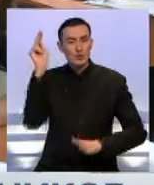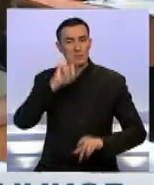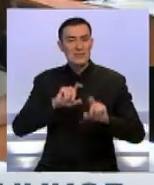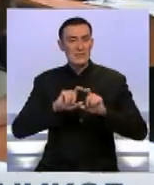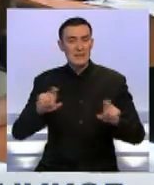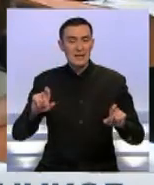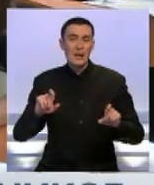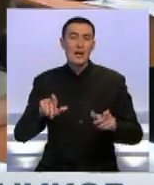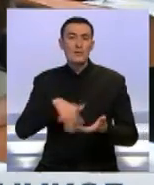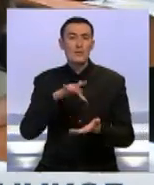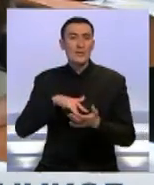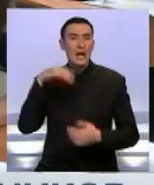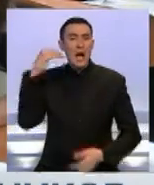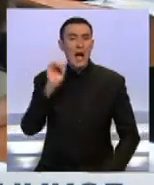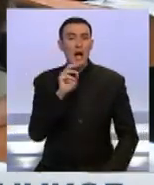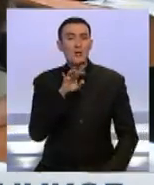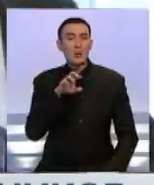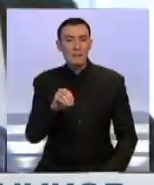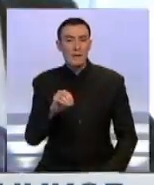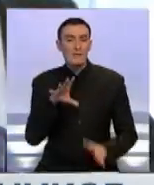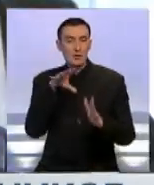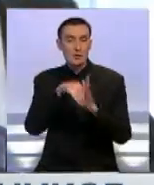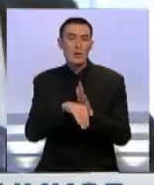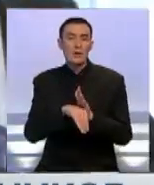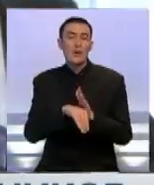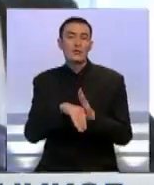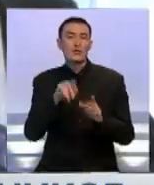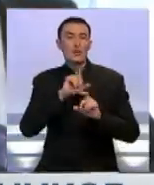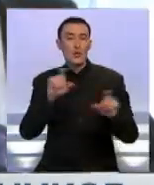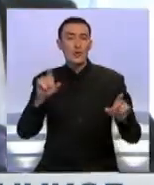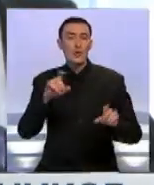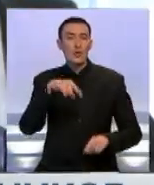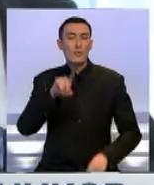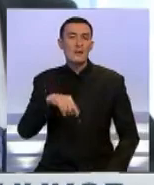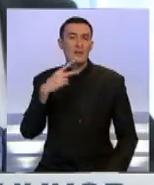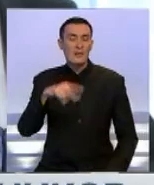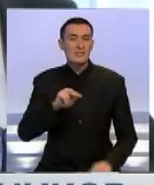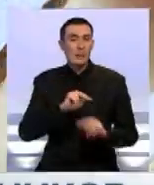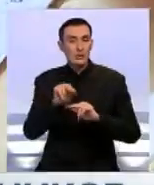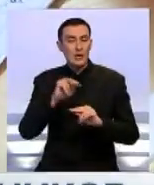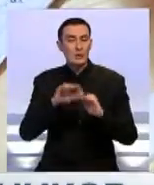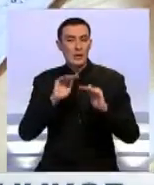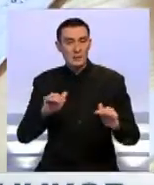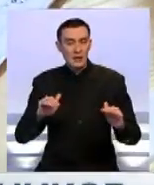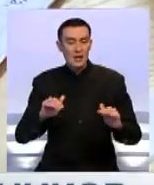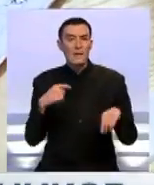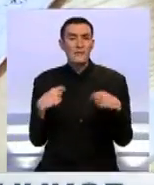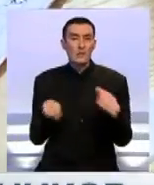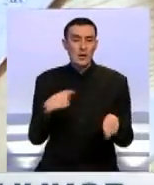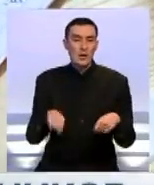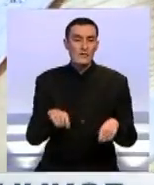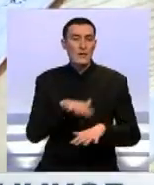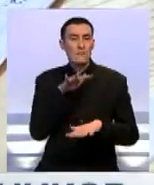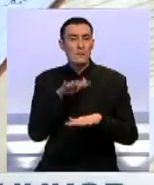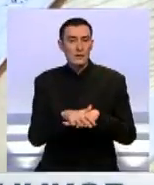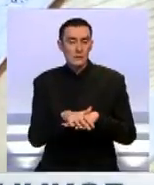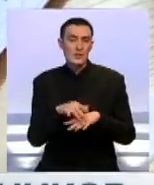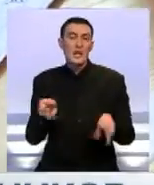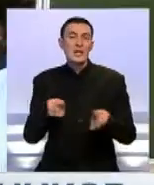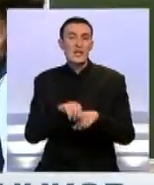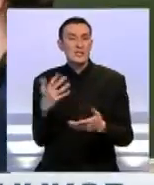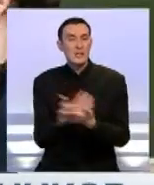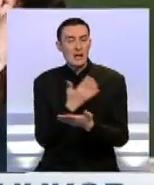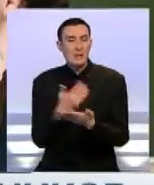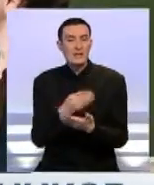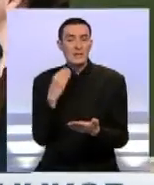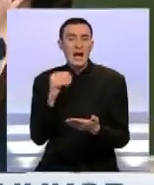заведениях страны. В Актобе пилотный проект внедрен в школе номер 20. Здесь ребят учат разбираться в торгах на фондовой бирже, зарабатывать